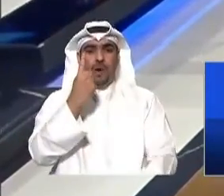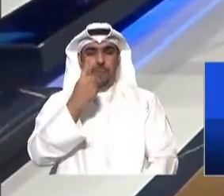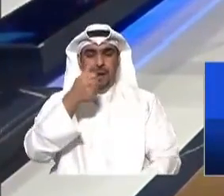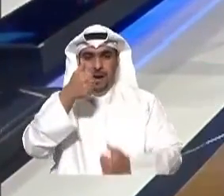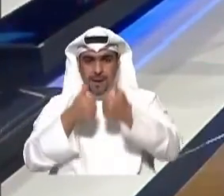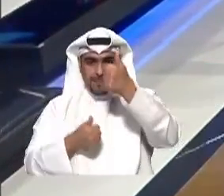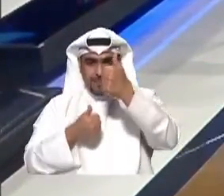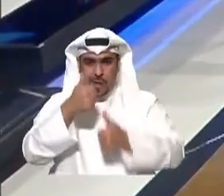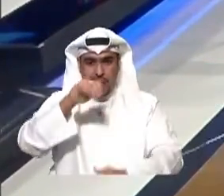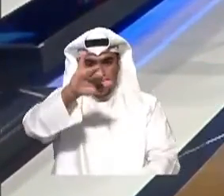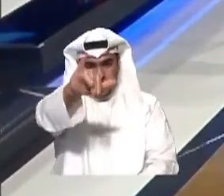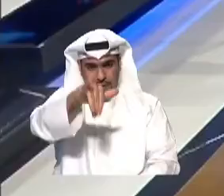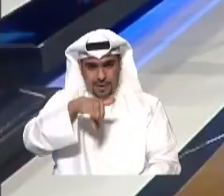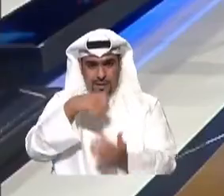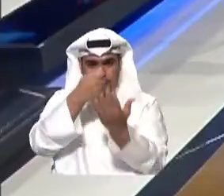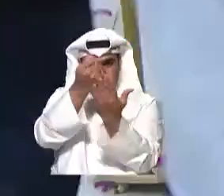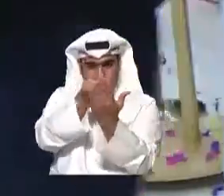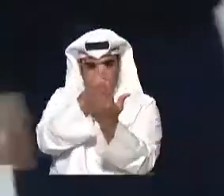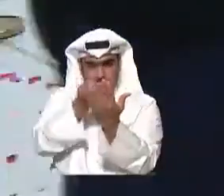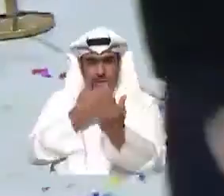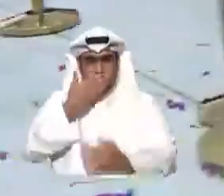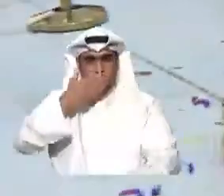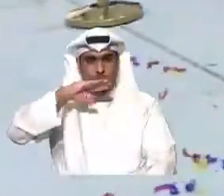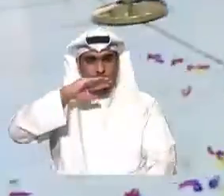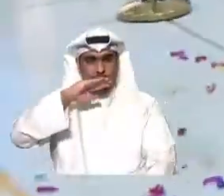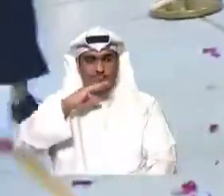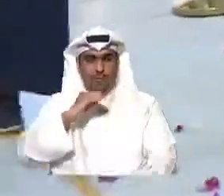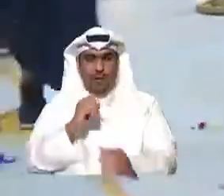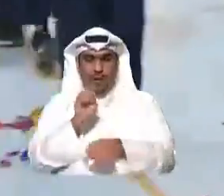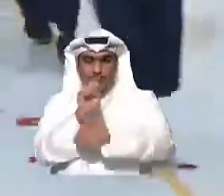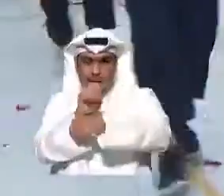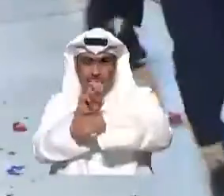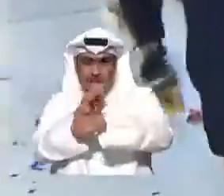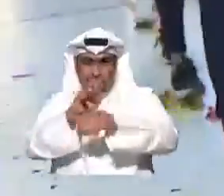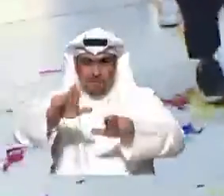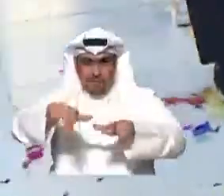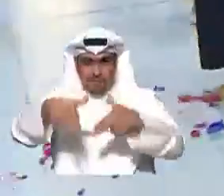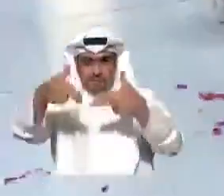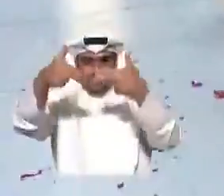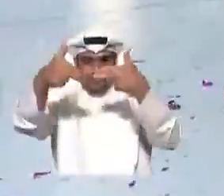والذي تلقوه بجدارة وهو ما عكسته النتائج المحققة.